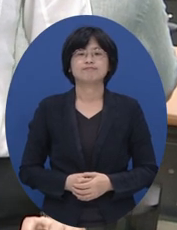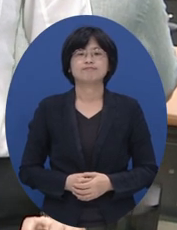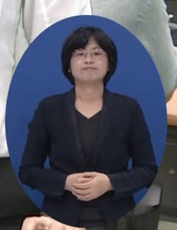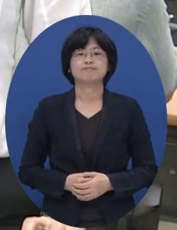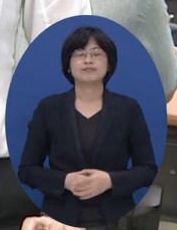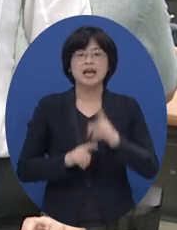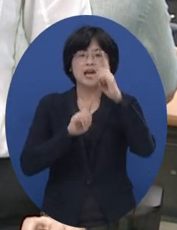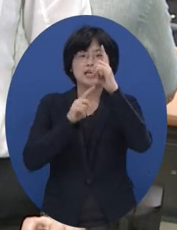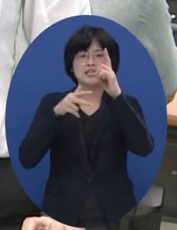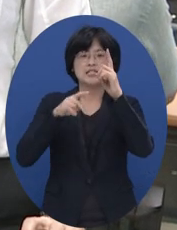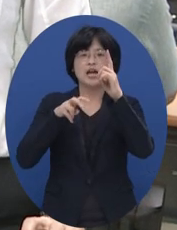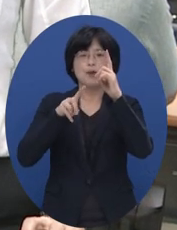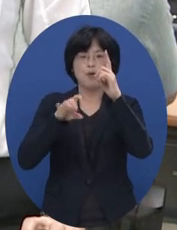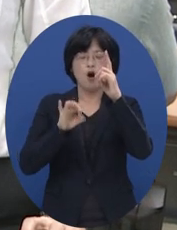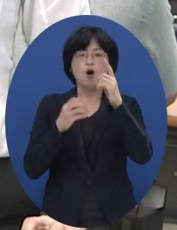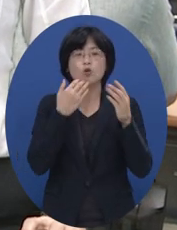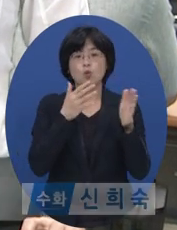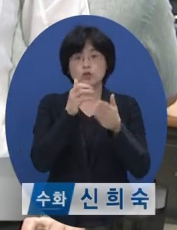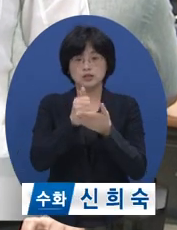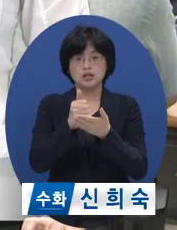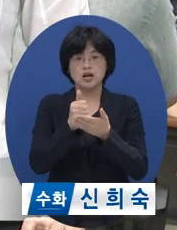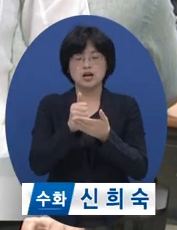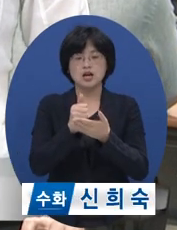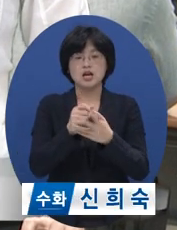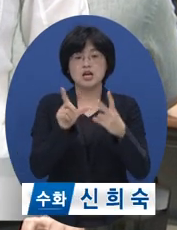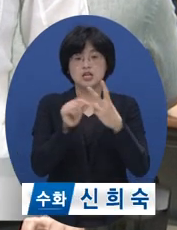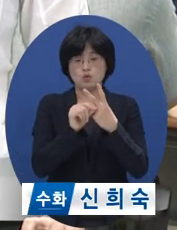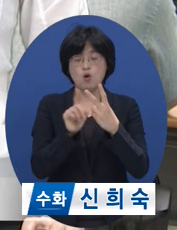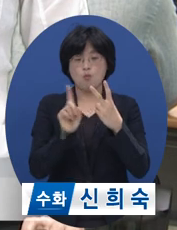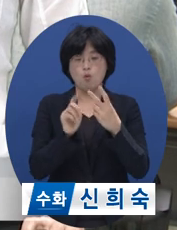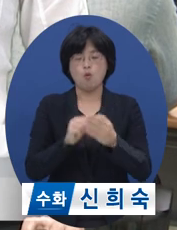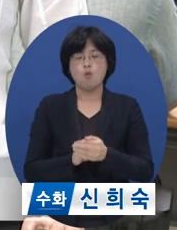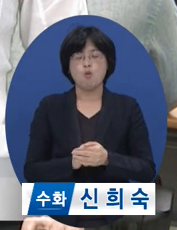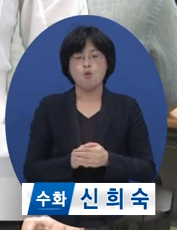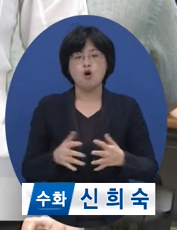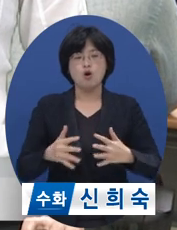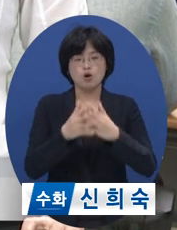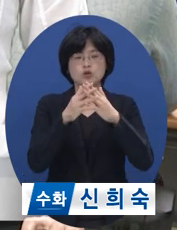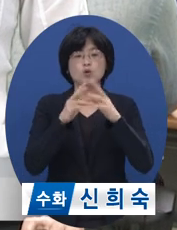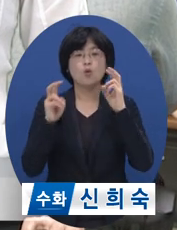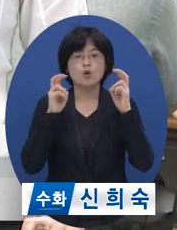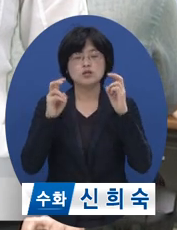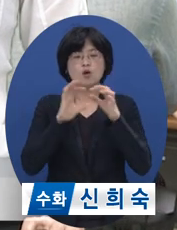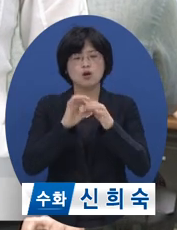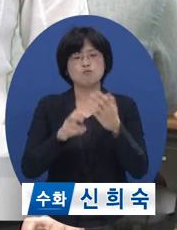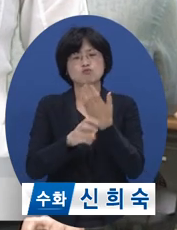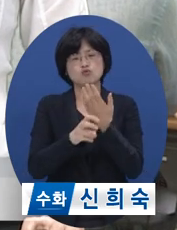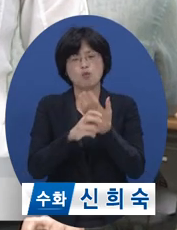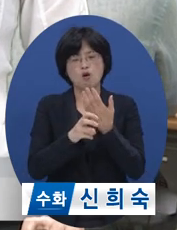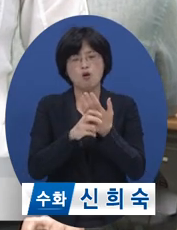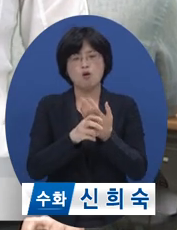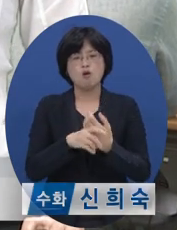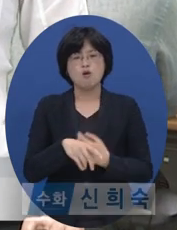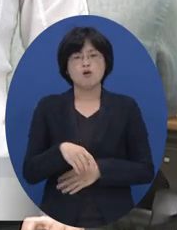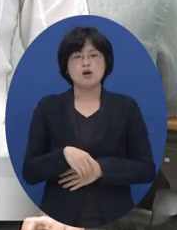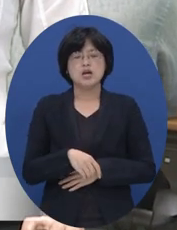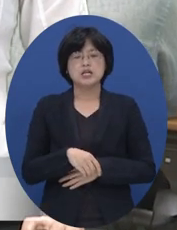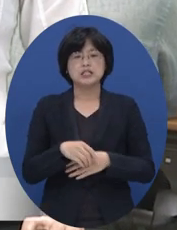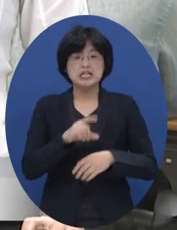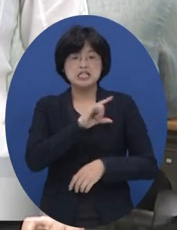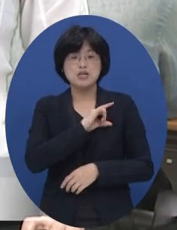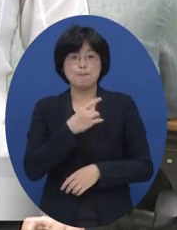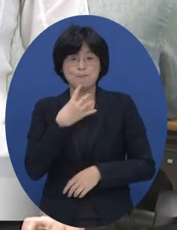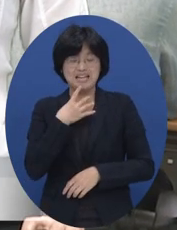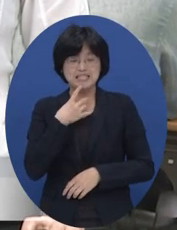이재명 경기 조사는 올해 2월 건설산업의 불공정 질서를 조장하는 페이퍼컴퍼니를 대대적으로 단속하고 강력해